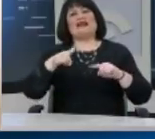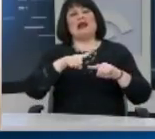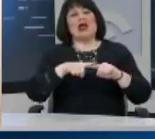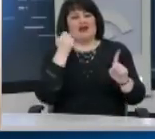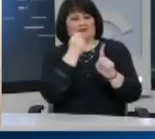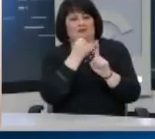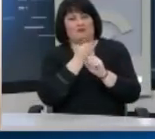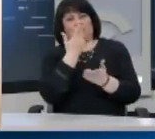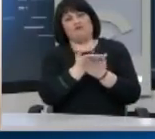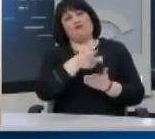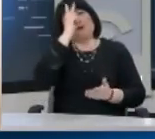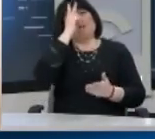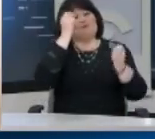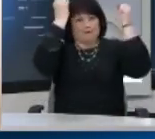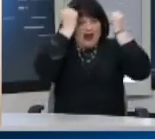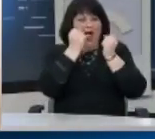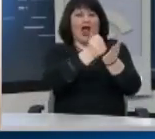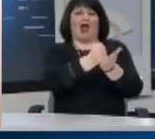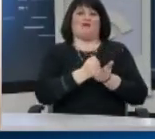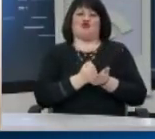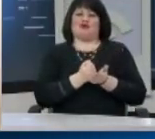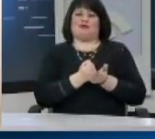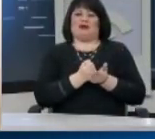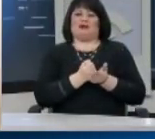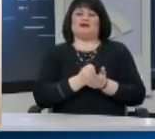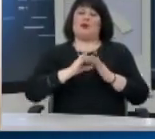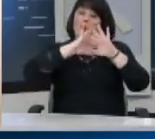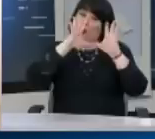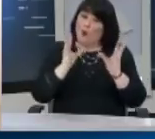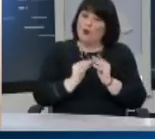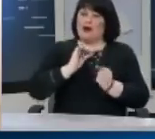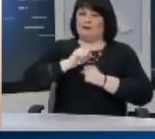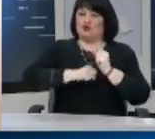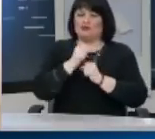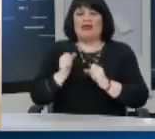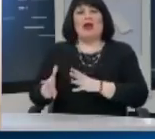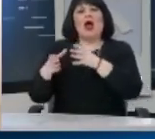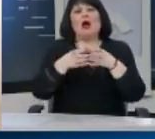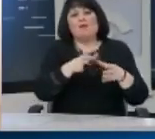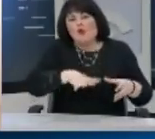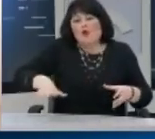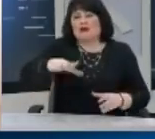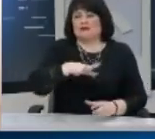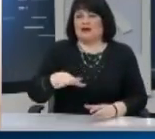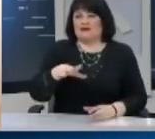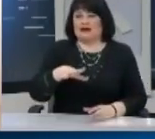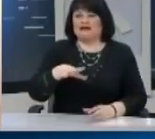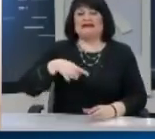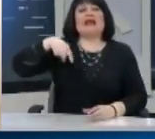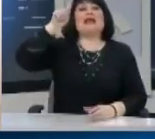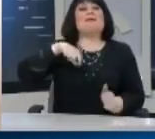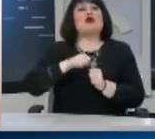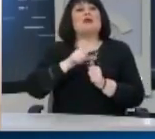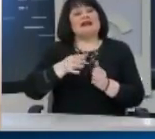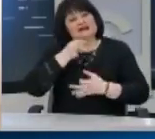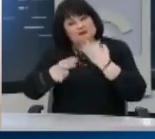διεκδίκηση των γερμανικών αποζημιώσεων όλες οι προσπάθειες από όλες τις πλευρές στις ημερομηνίες που